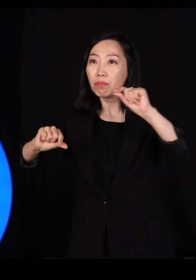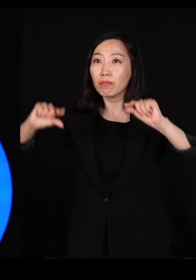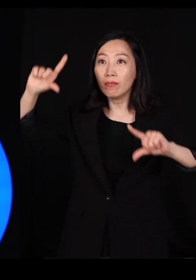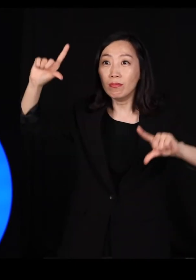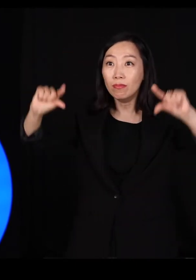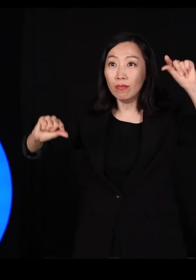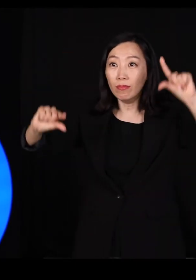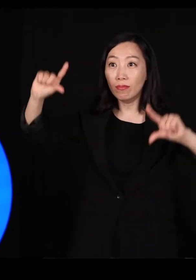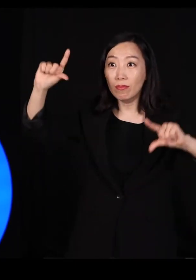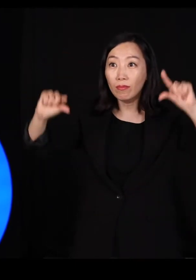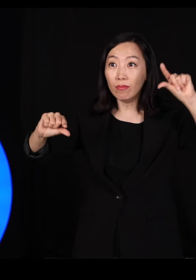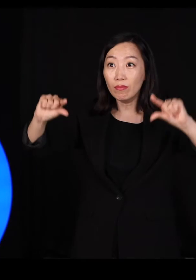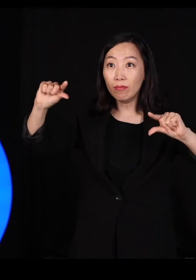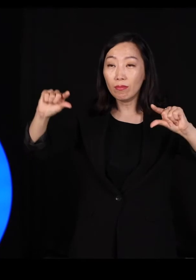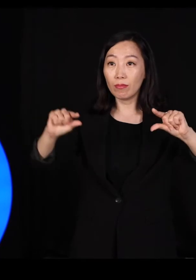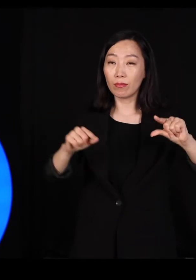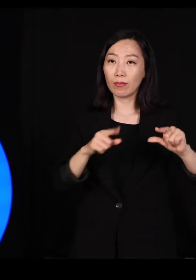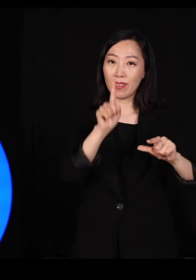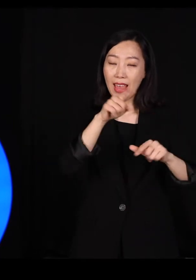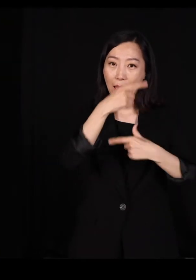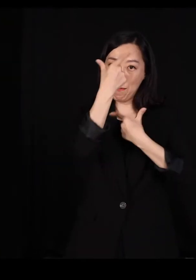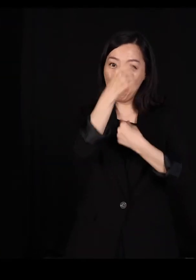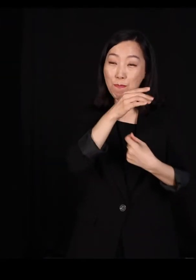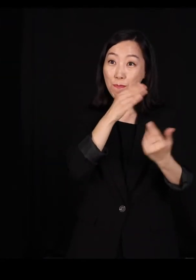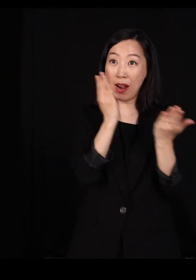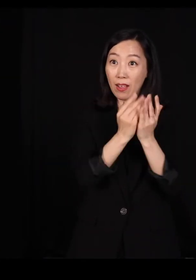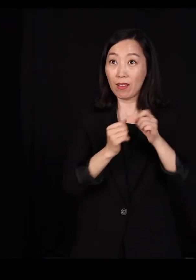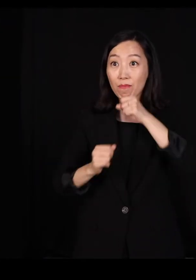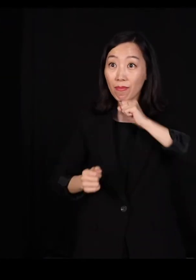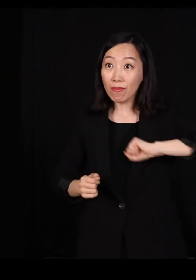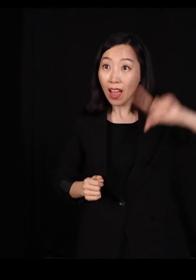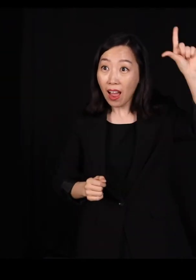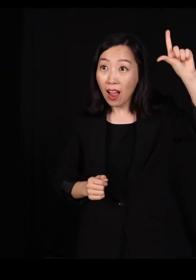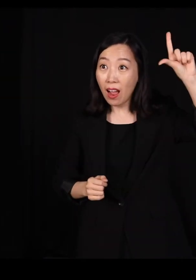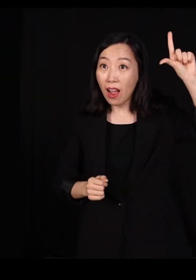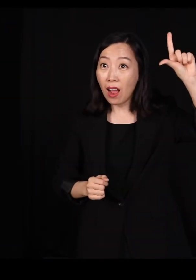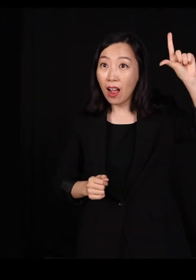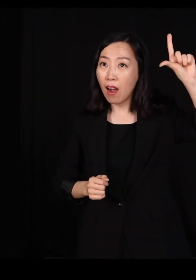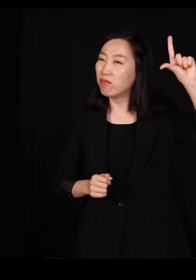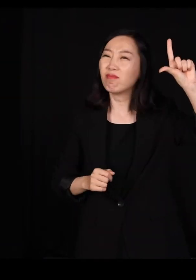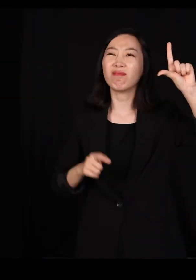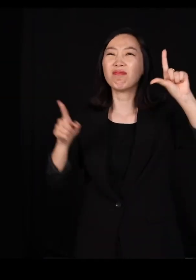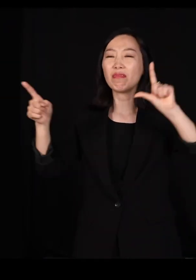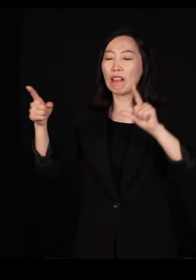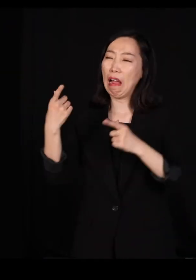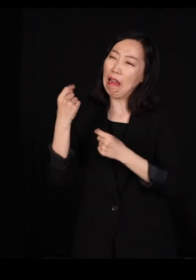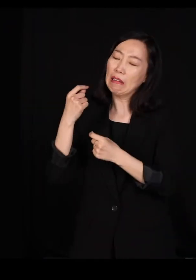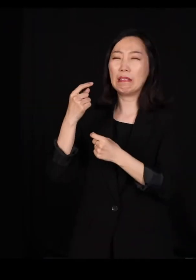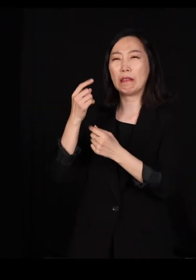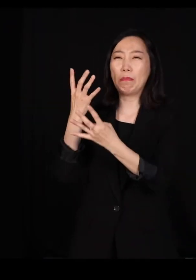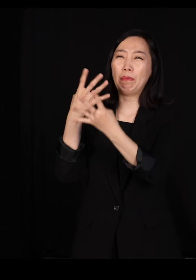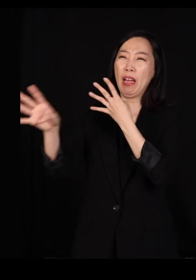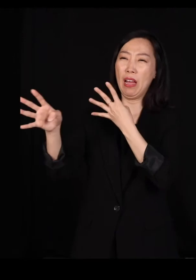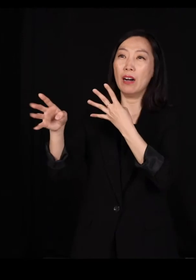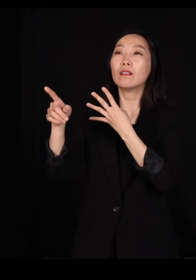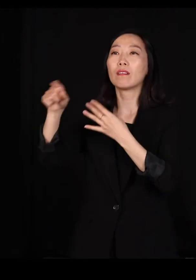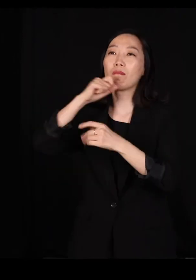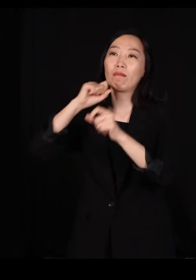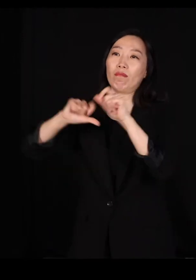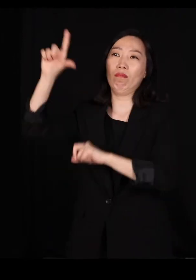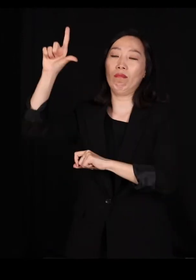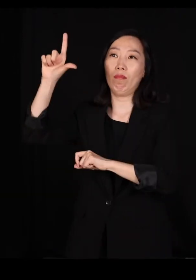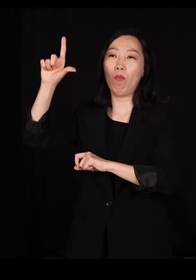높았을까요? 잘 맞힌 쪽이 높았을까요? 예. 잘 못 맞힌 쪽이 에고 네트워크 밀도가 높았습니다.